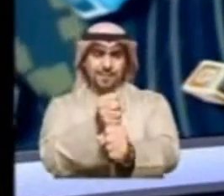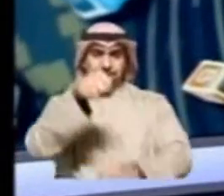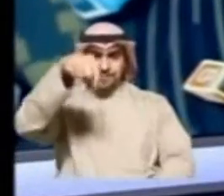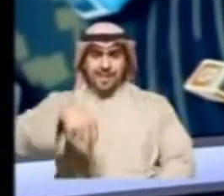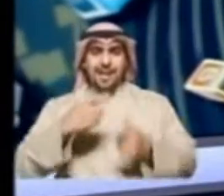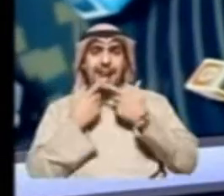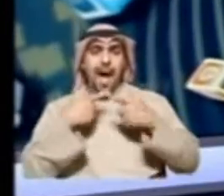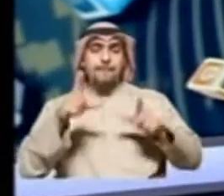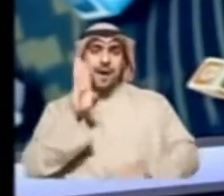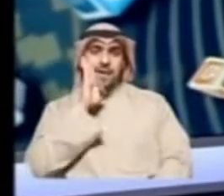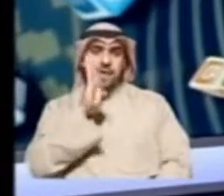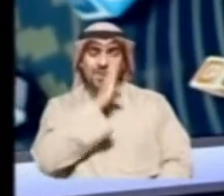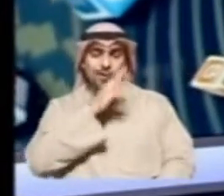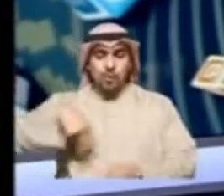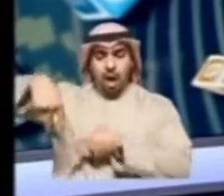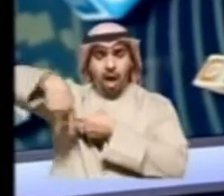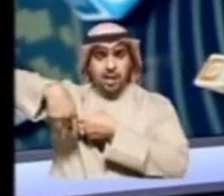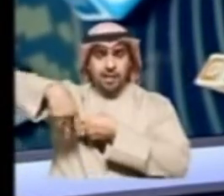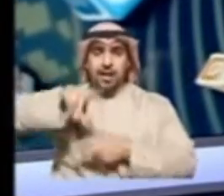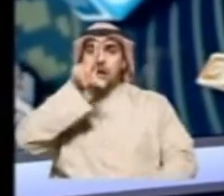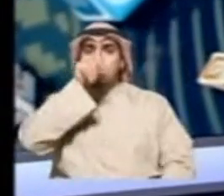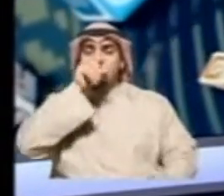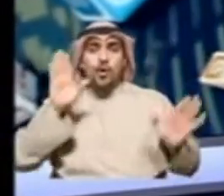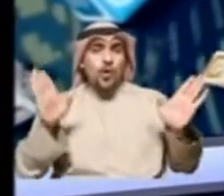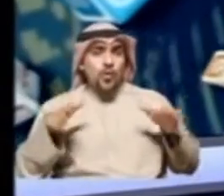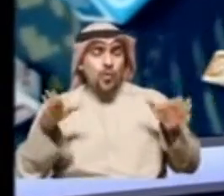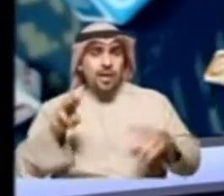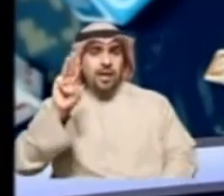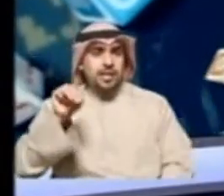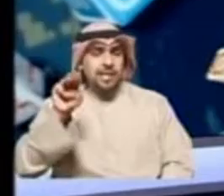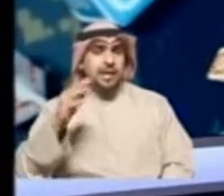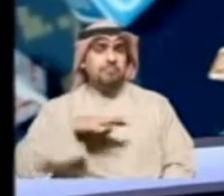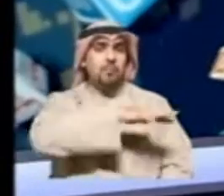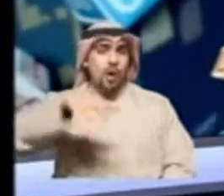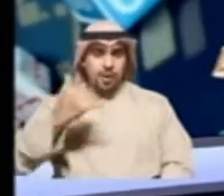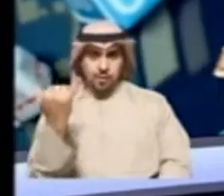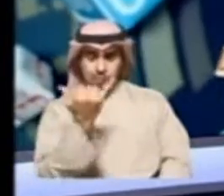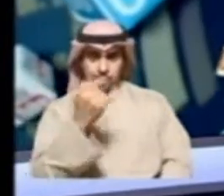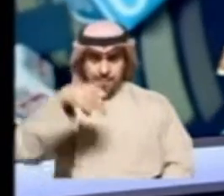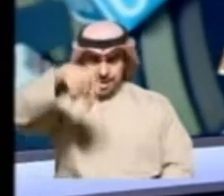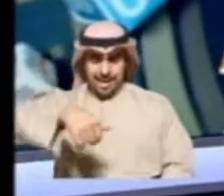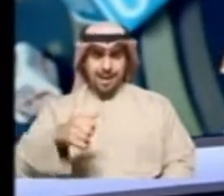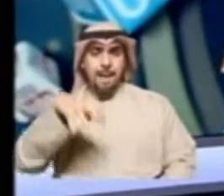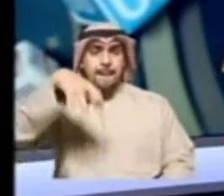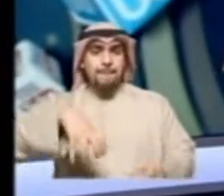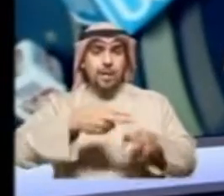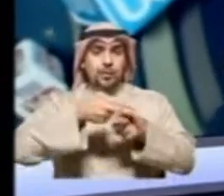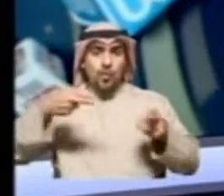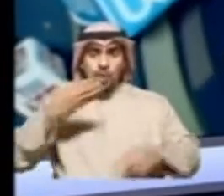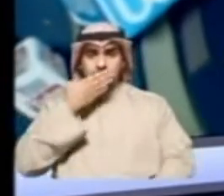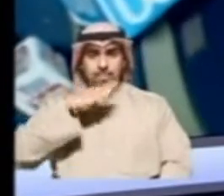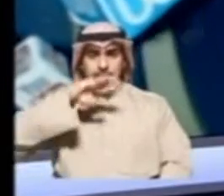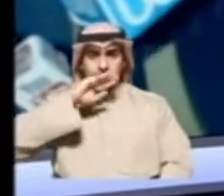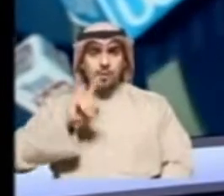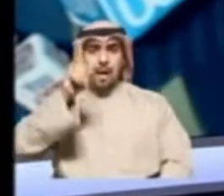إبرازا للدور المهم والمكانة العالية التي تتصدرها الكويت باعتبارها مركزا رائدا وفاعلا في ميدان